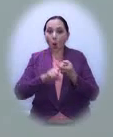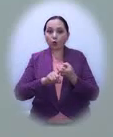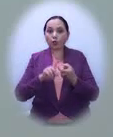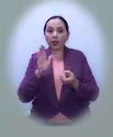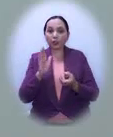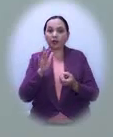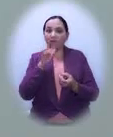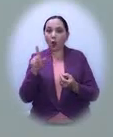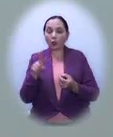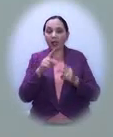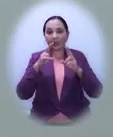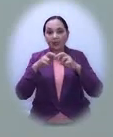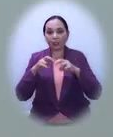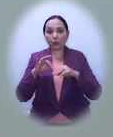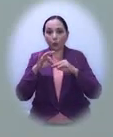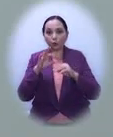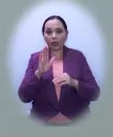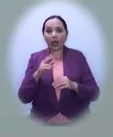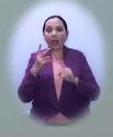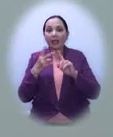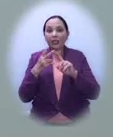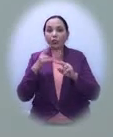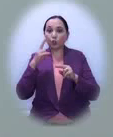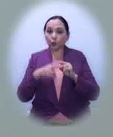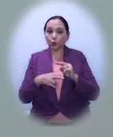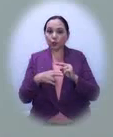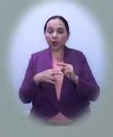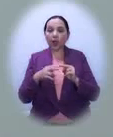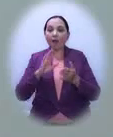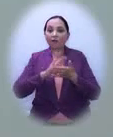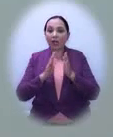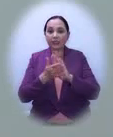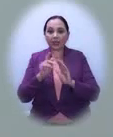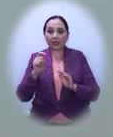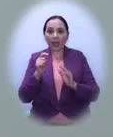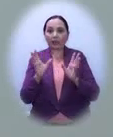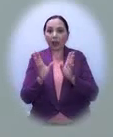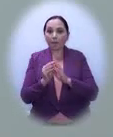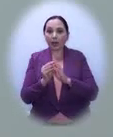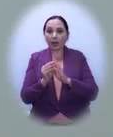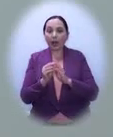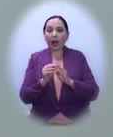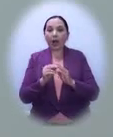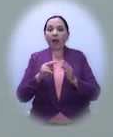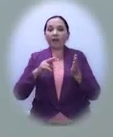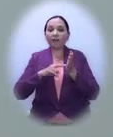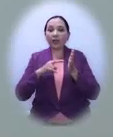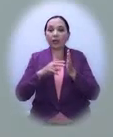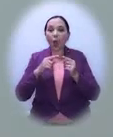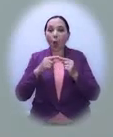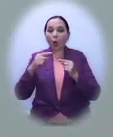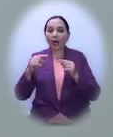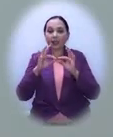qo'shilish vaqti tekshirib o'tiladi. Ikkinchi uchi esa vaziyatlar kaliti bilan vilka oralig'idagi